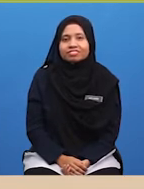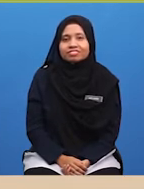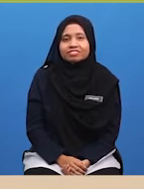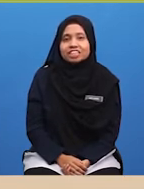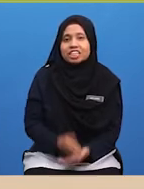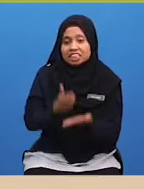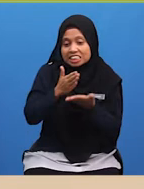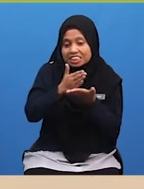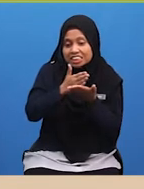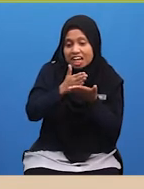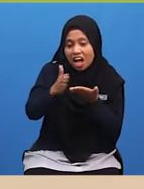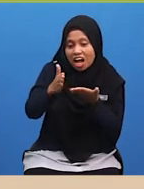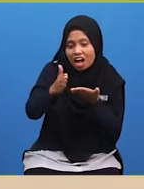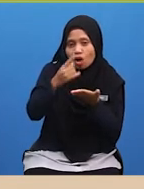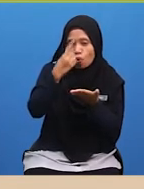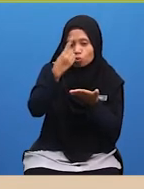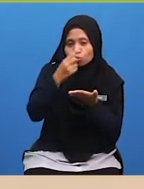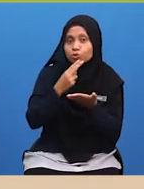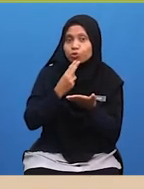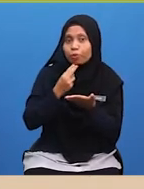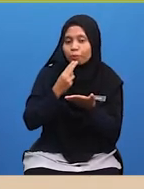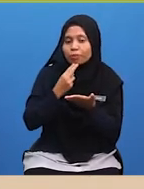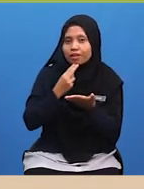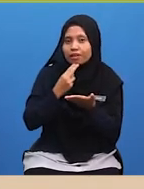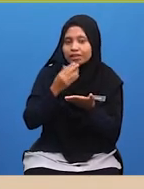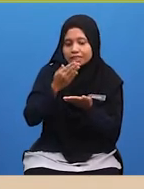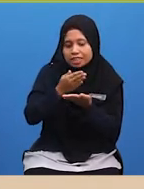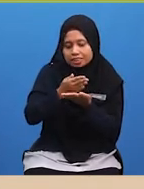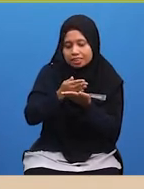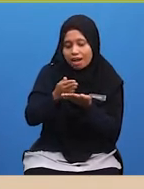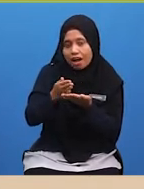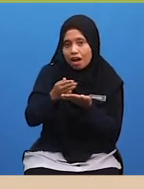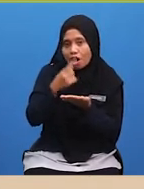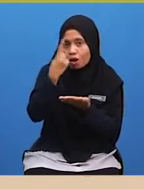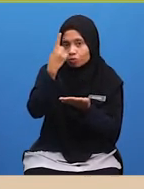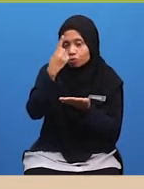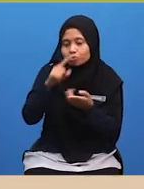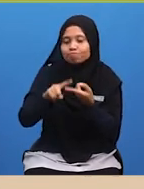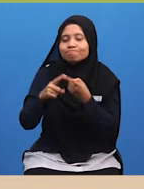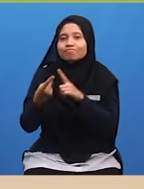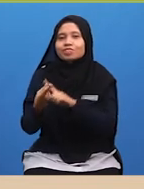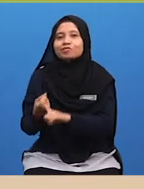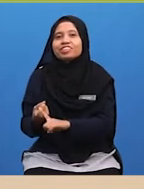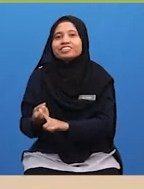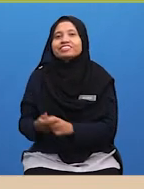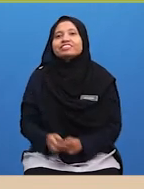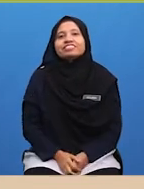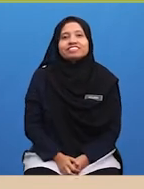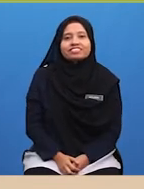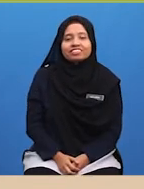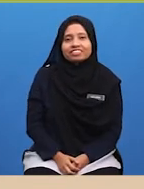Setengah lagi untuk si comel. Setengah lagi untuk kawan si